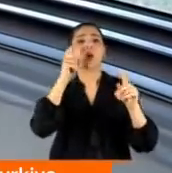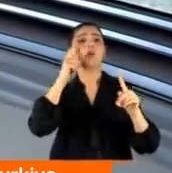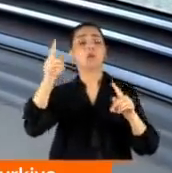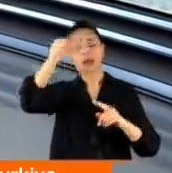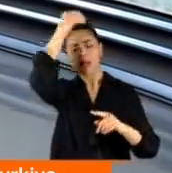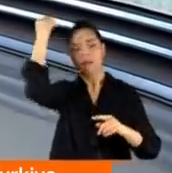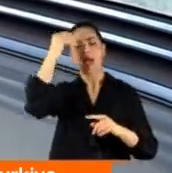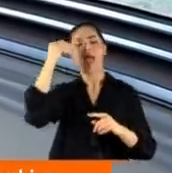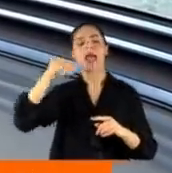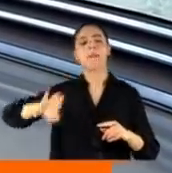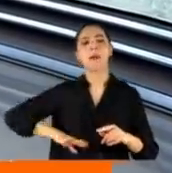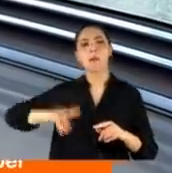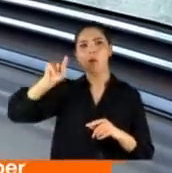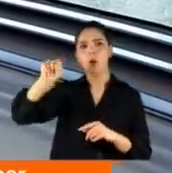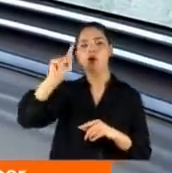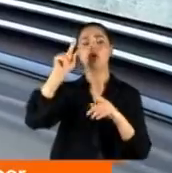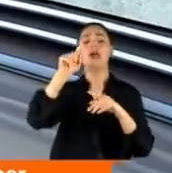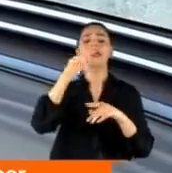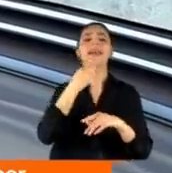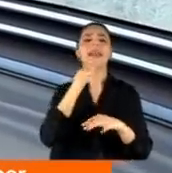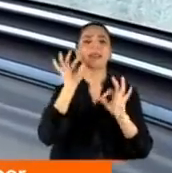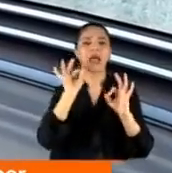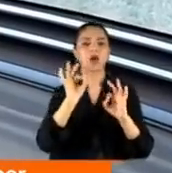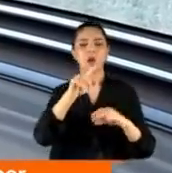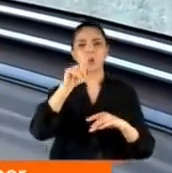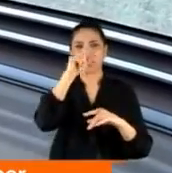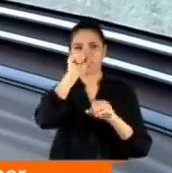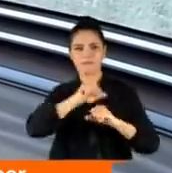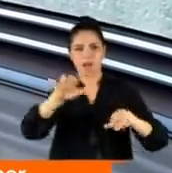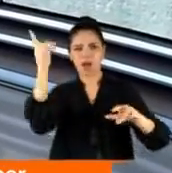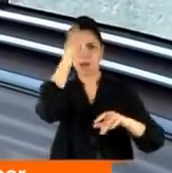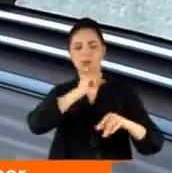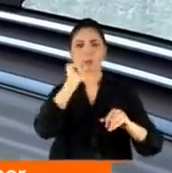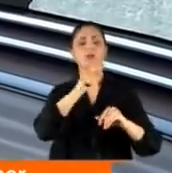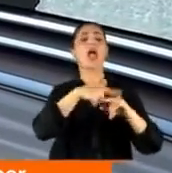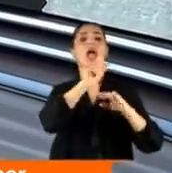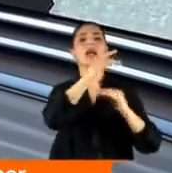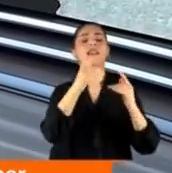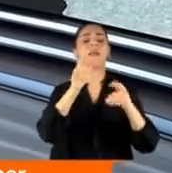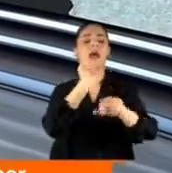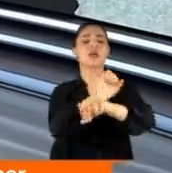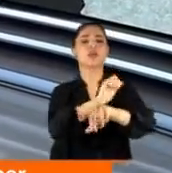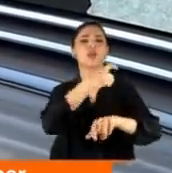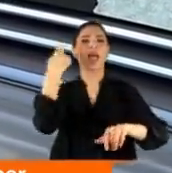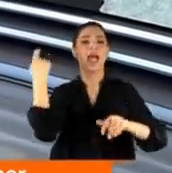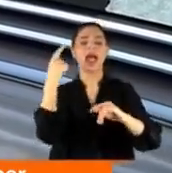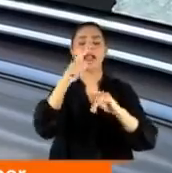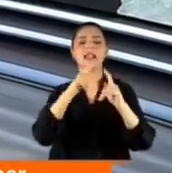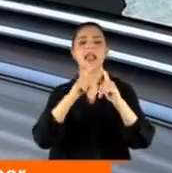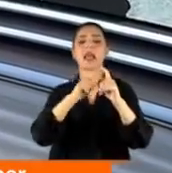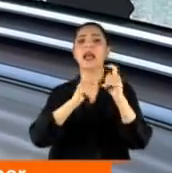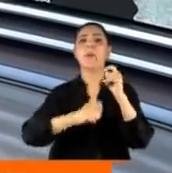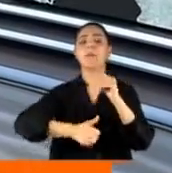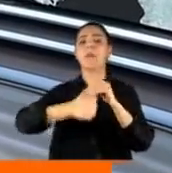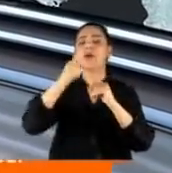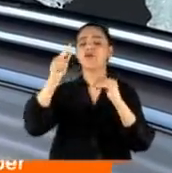Ekrem İmamoğlu'nun Kadınlar Günü'nde attığı tweetle başlayan tartışma. HDP'nin tutuklu eski eş genel başkanı Selahattin Demirtaş da katıldı o